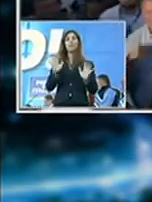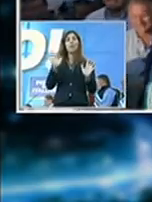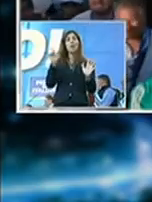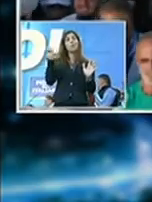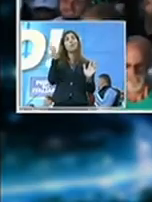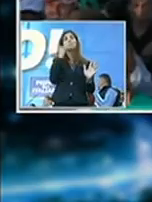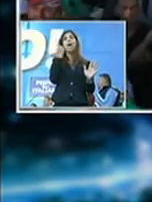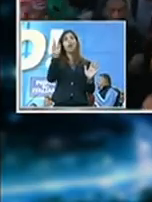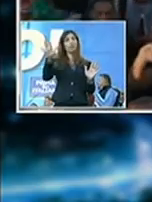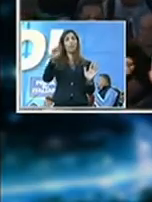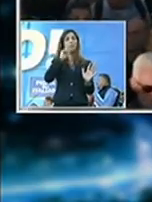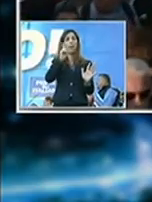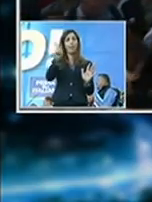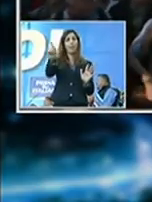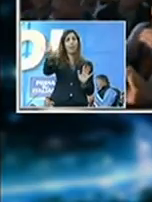piace.